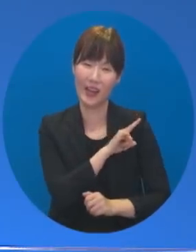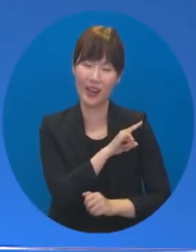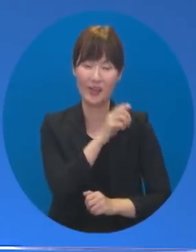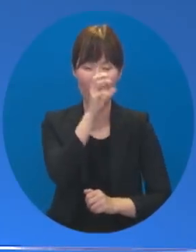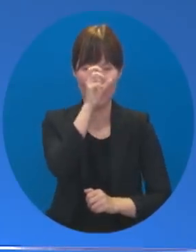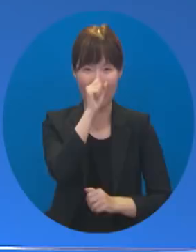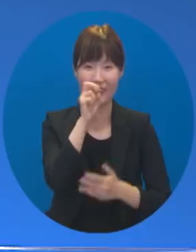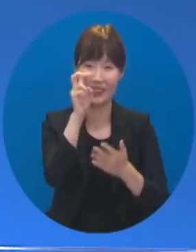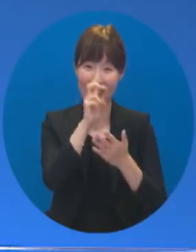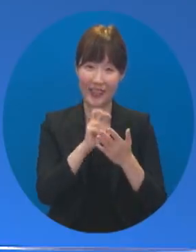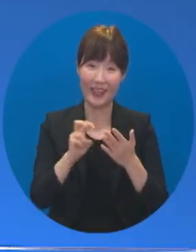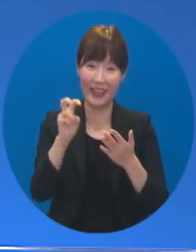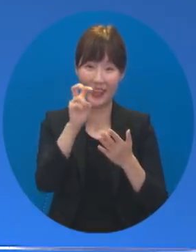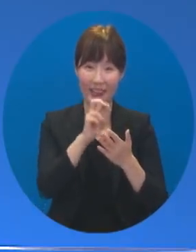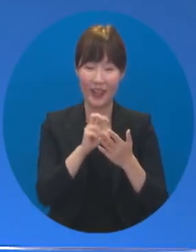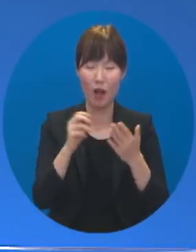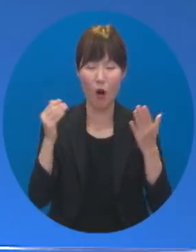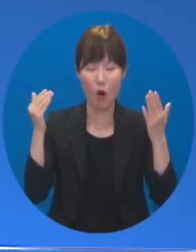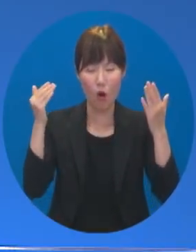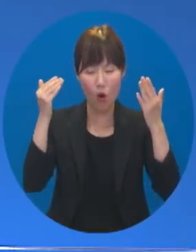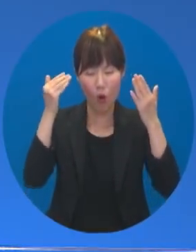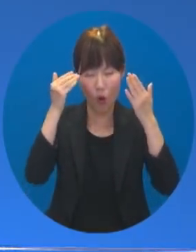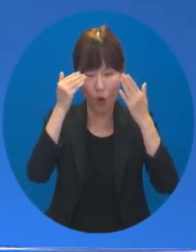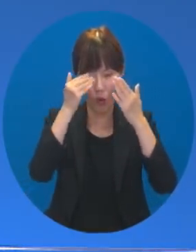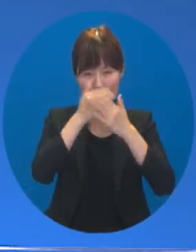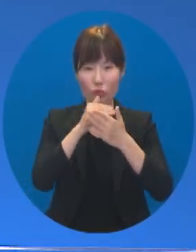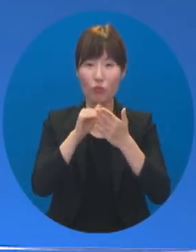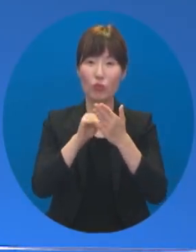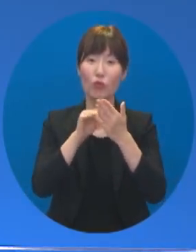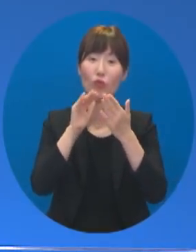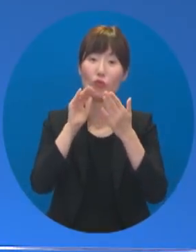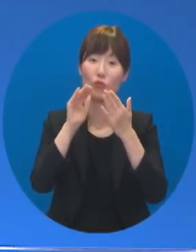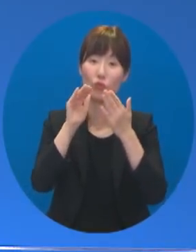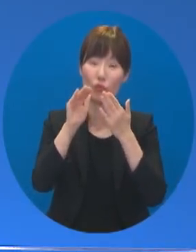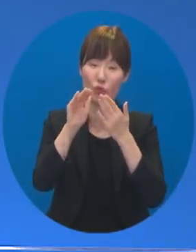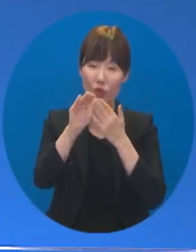좋아하는 찬양인데요, 어둠 후에